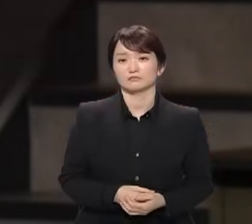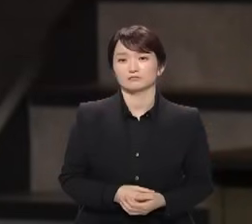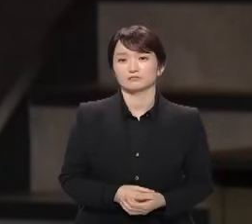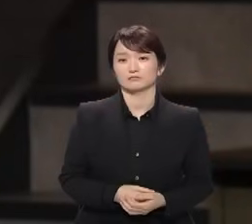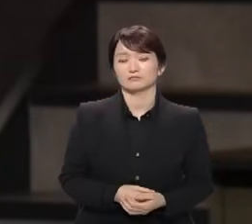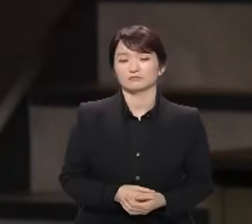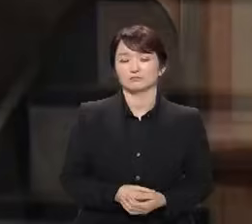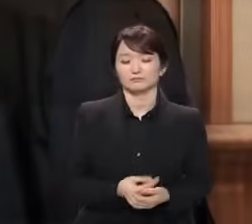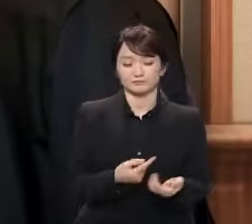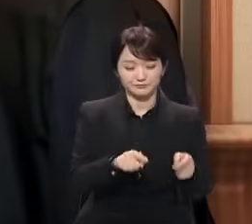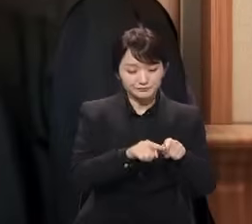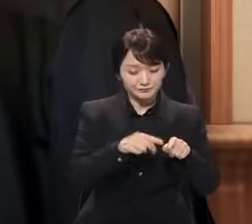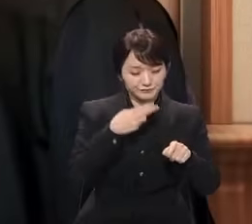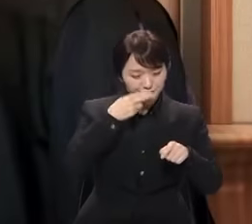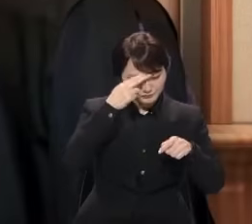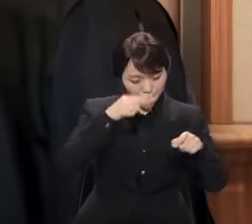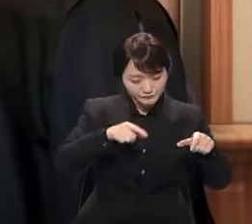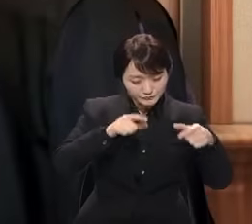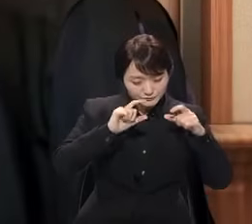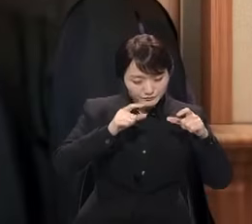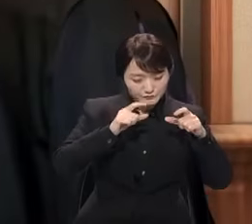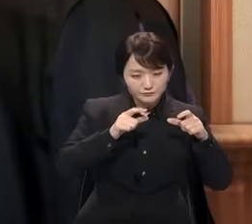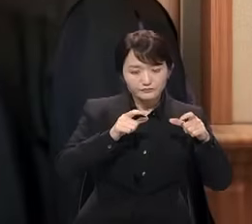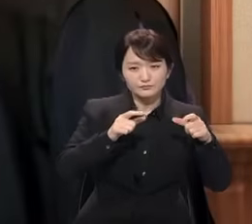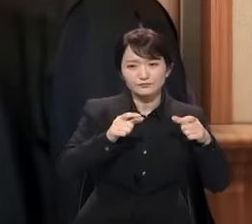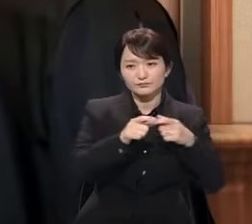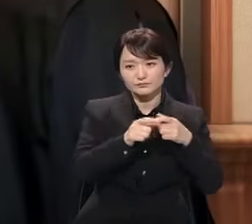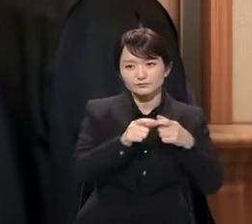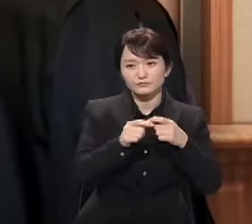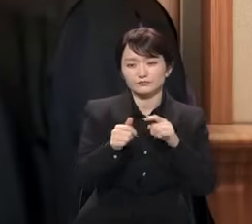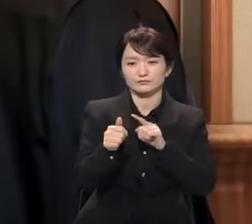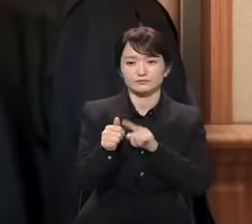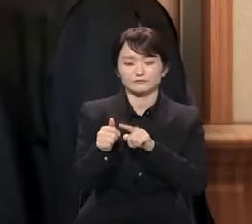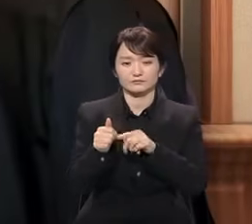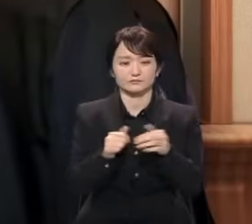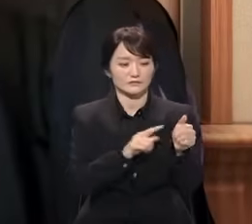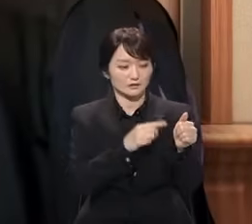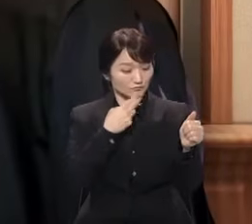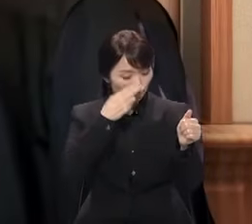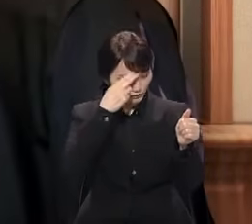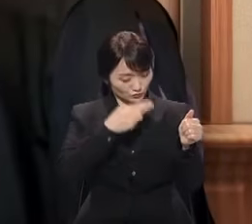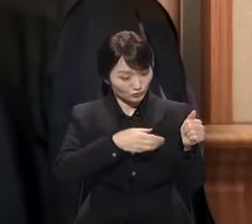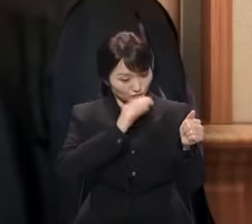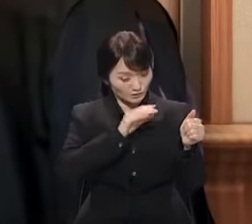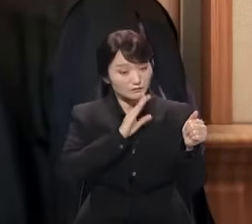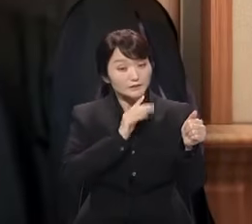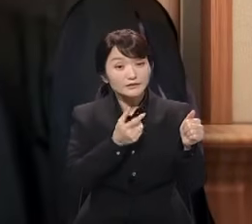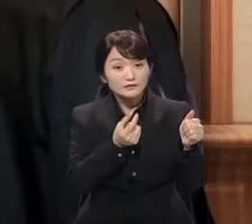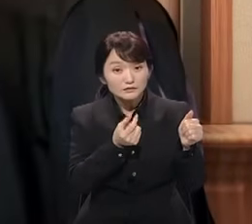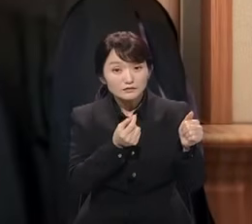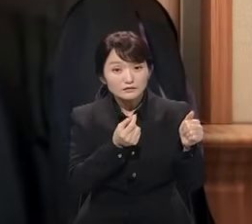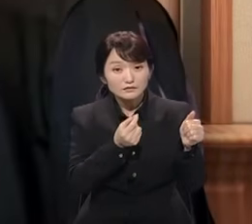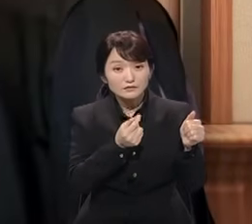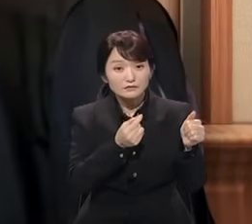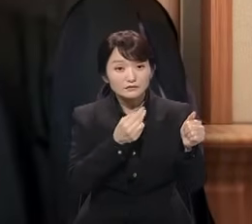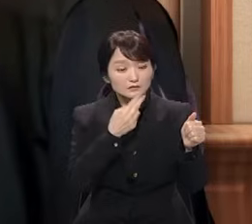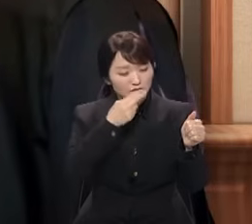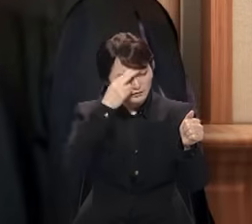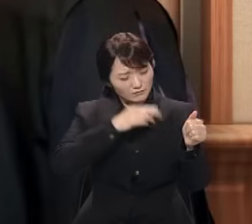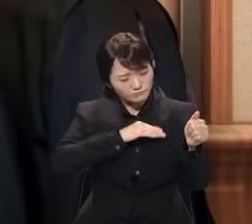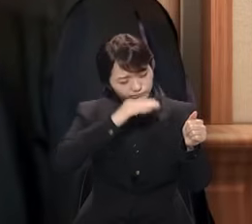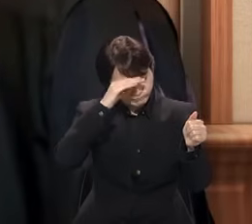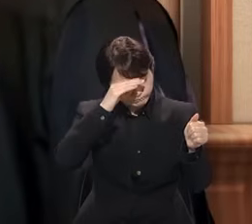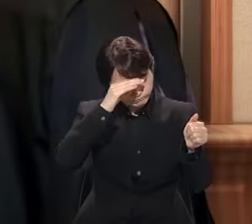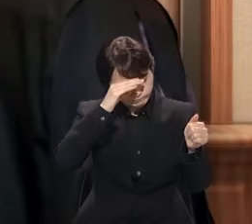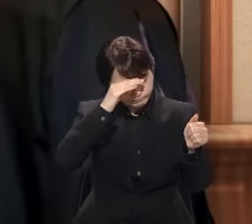동행자가 있었는데 그 사람은 뭐라고 했냐면 가해자가 술을 그냥 마신 건 사실인데 그렇게 인사불성이 될 만큼 마시진 않았다는